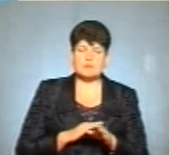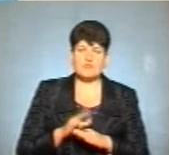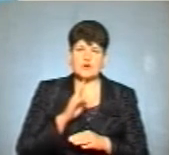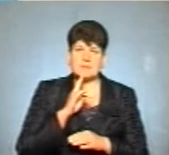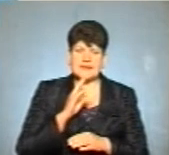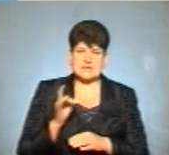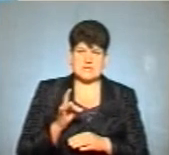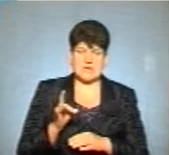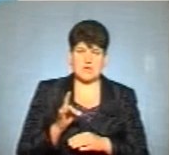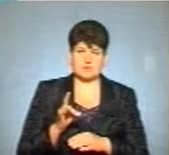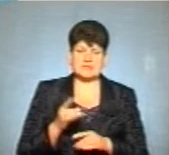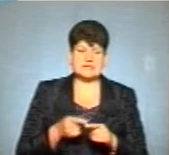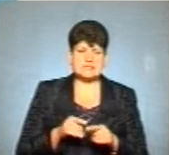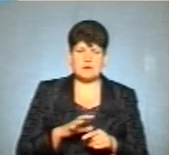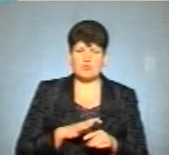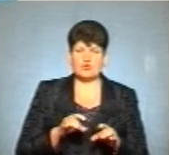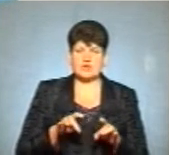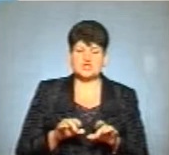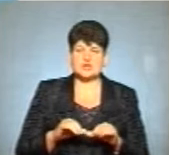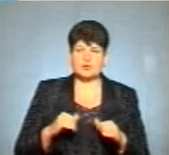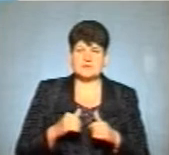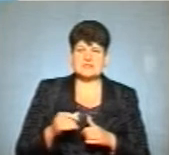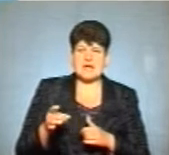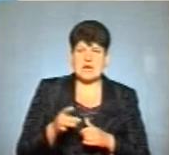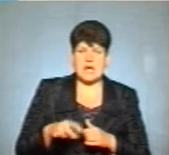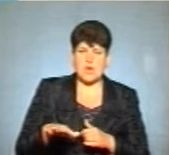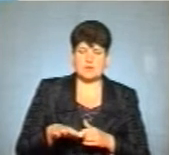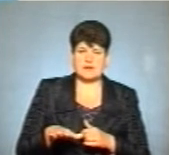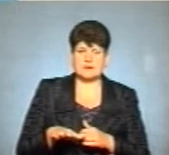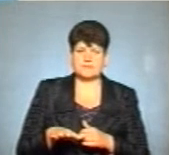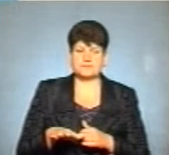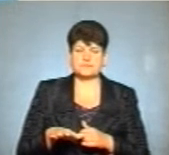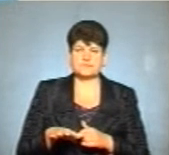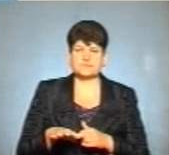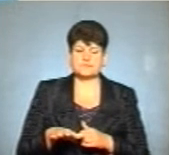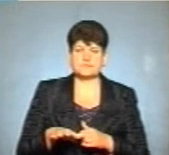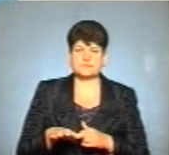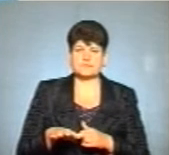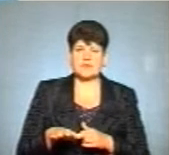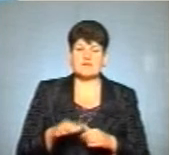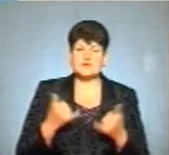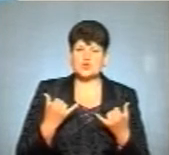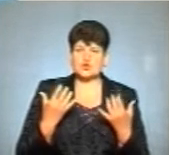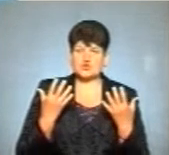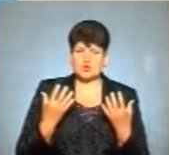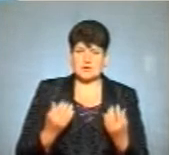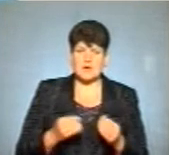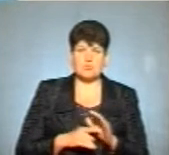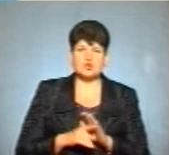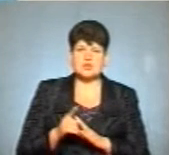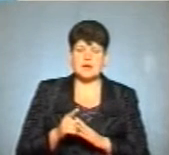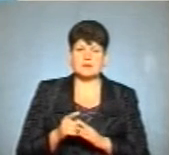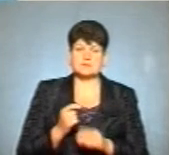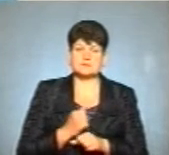район. Це було рішення комісії регіональної ТЕП ДНС. Ось від сьогоднішнього дня почали